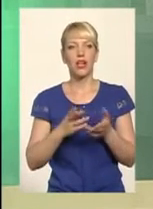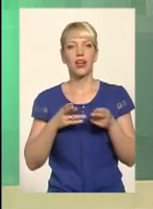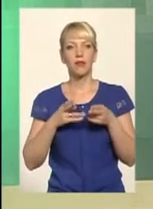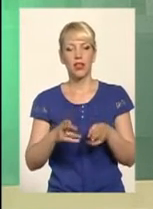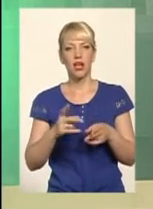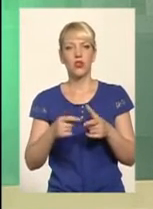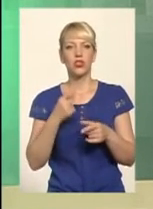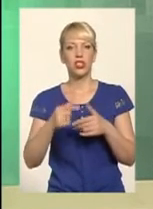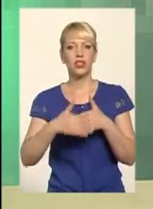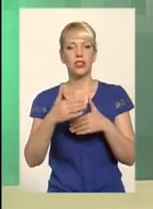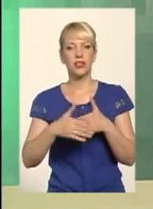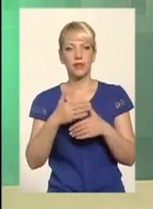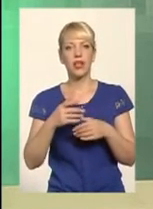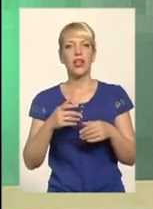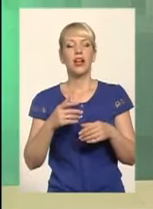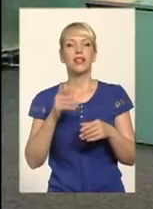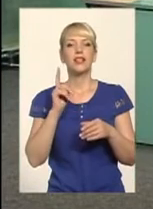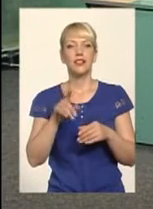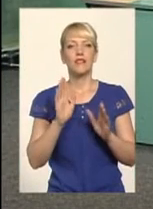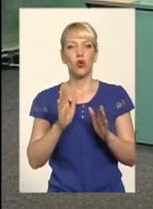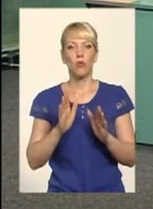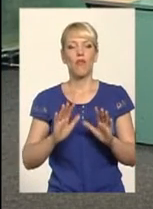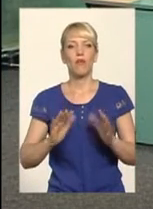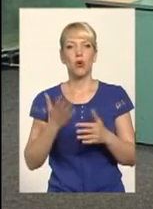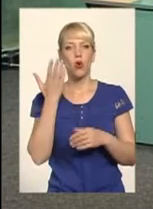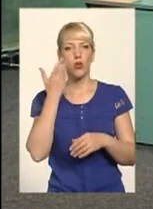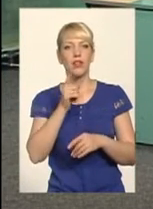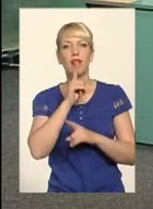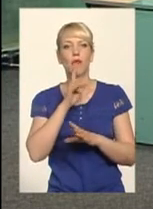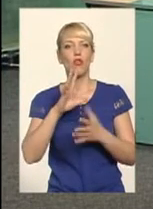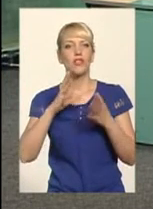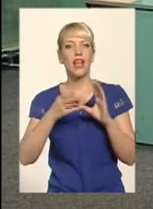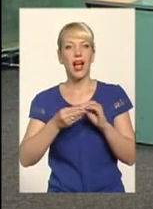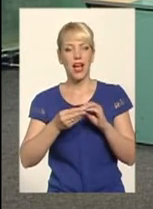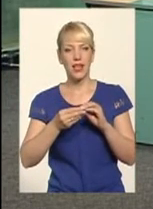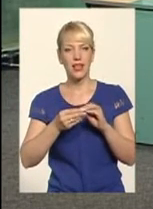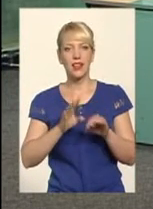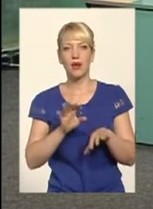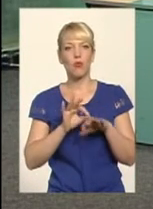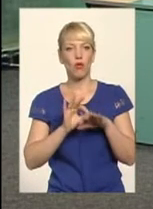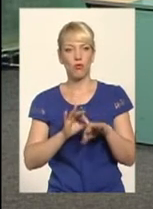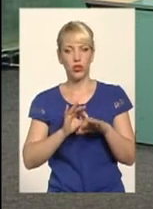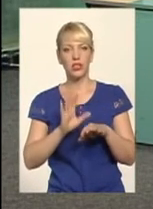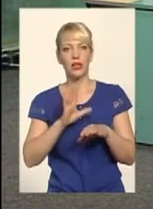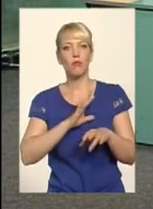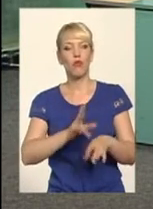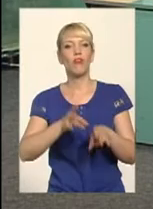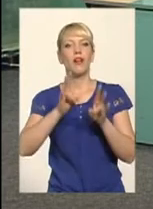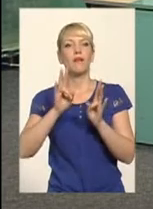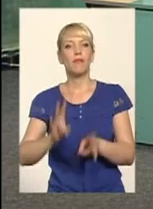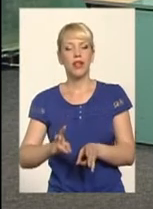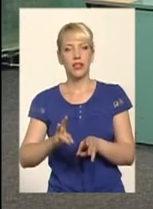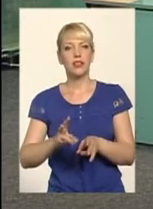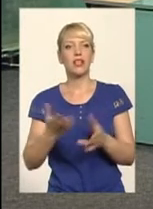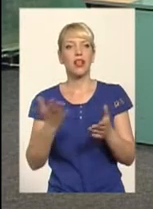дисциплінарного характеру тільки в тому випадку, якщо атестація була не проведена і з людиною ставався прикрий нещасний випадок, який тягнув